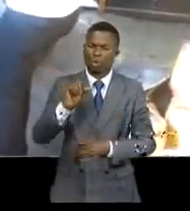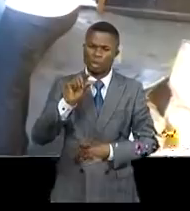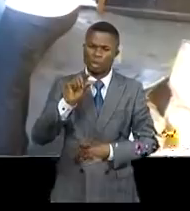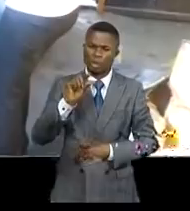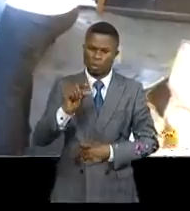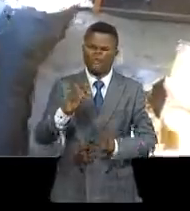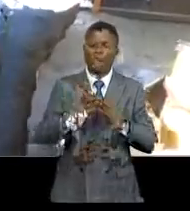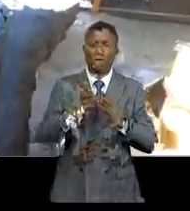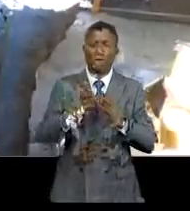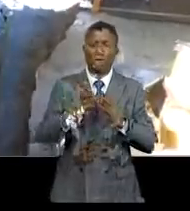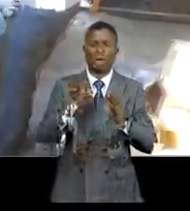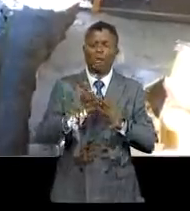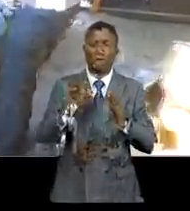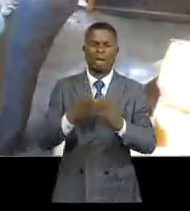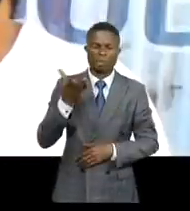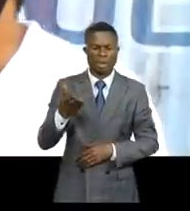avec moyen de